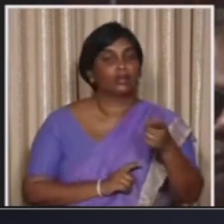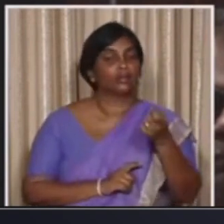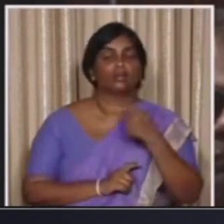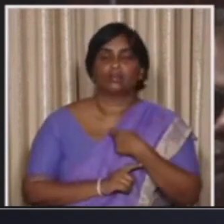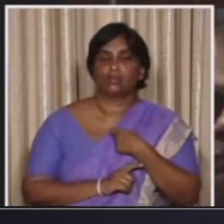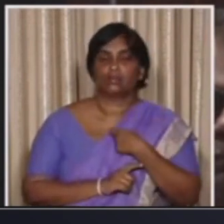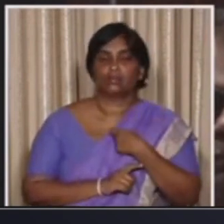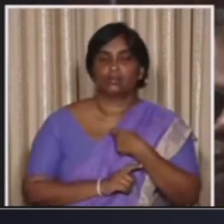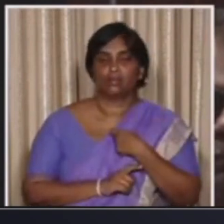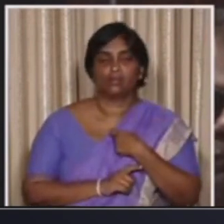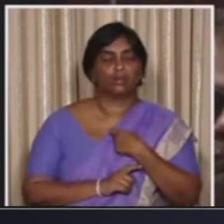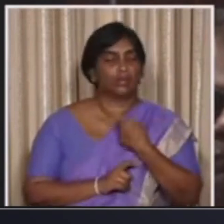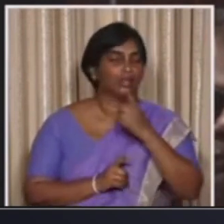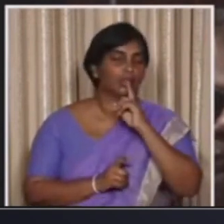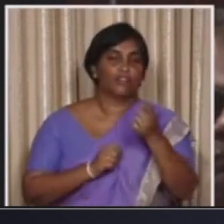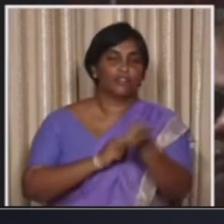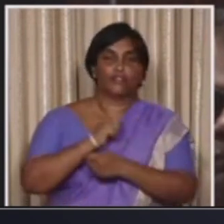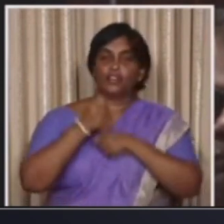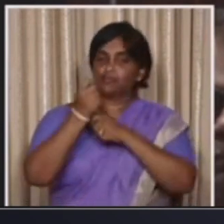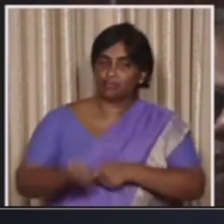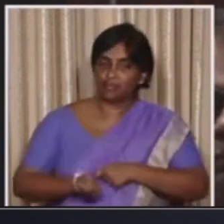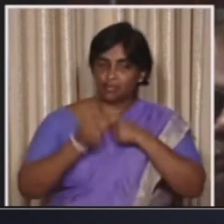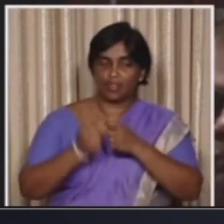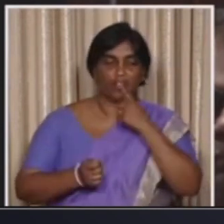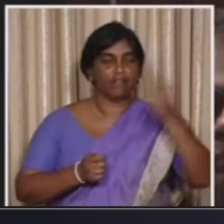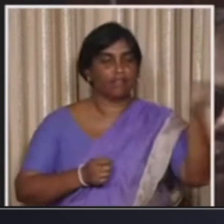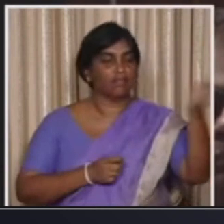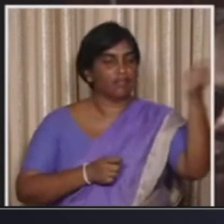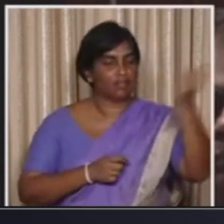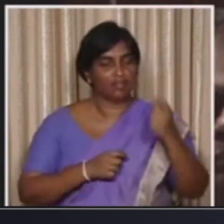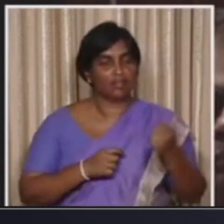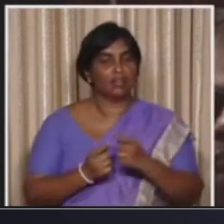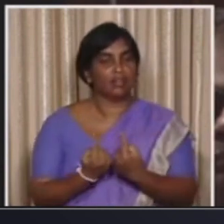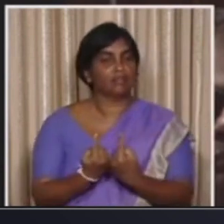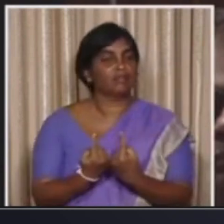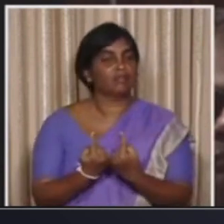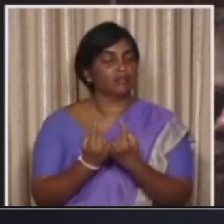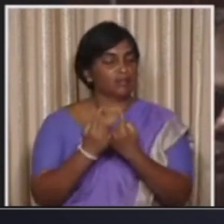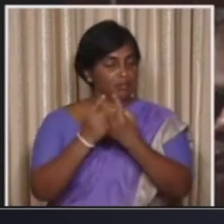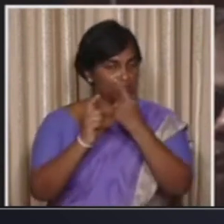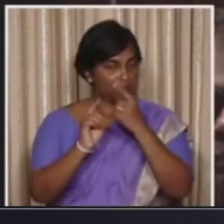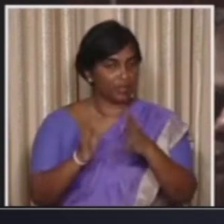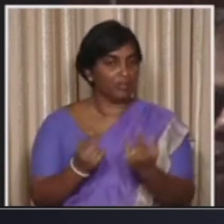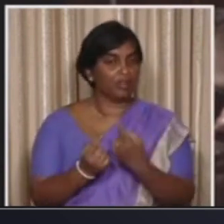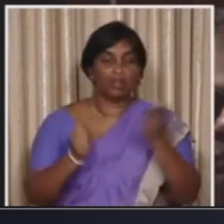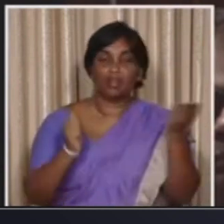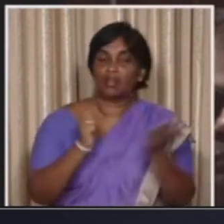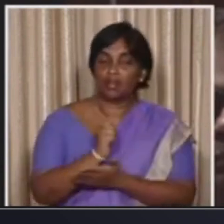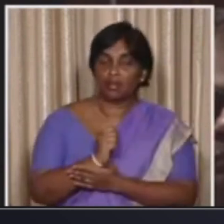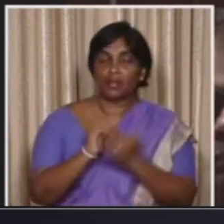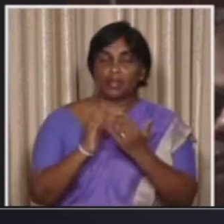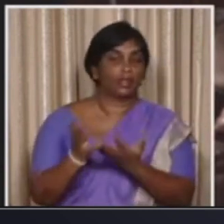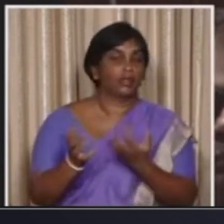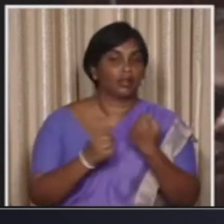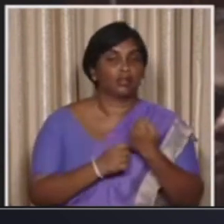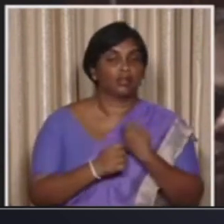අපිට අනේ මහත්තයෝ කුඹුර කොටලා වී වපුරලා ගොයම හරියට පැහැෙන වෙලාවේ කපලා ගෙට